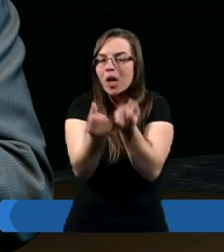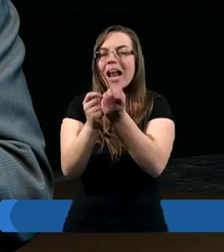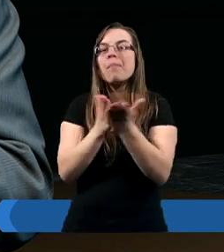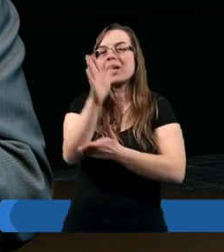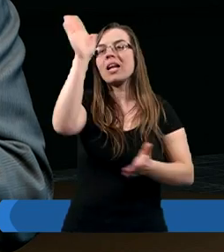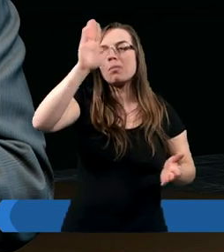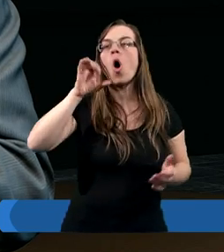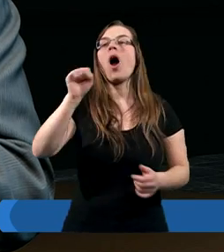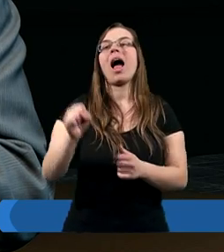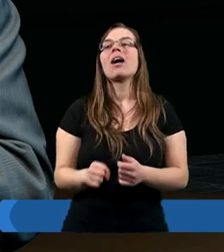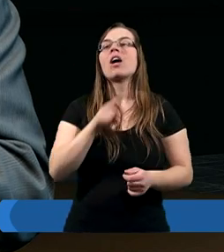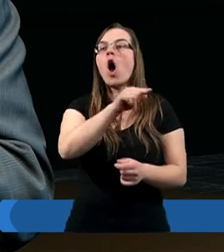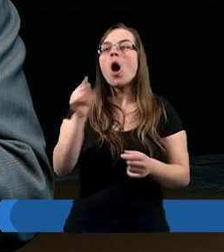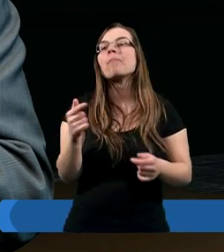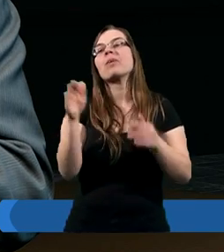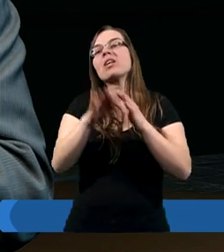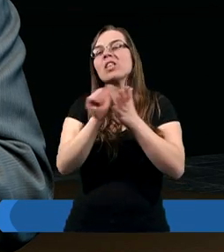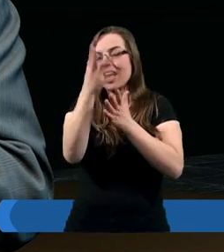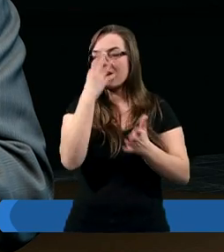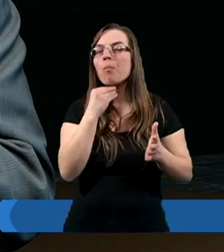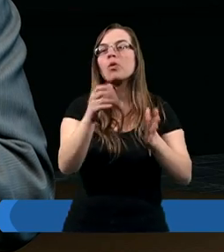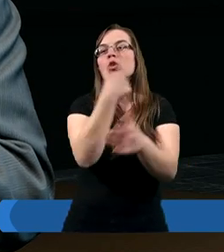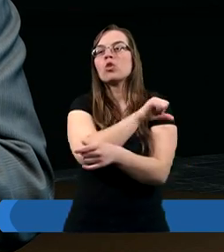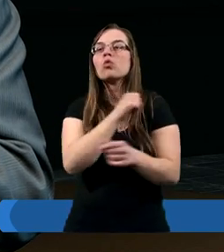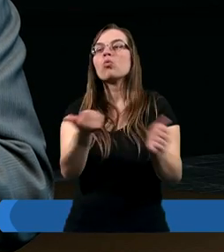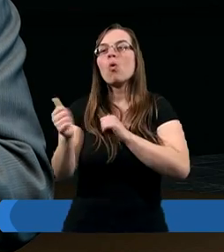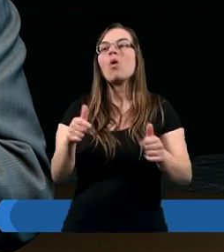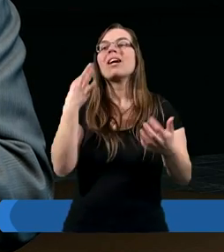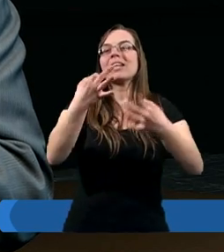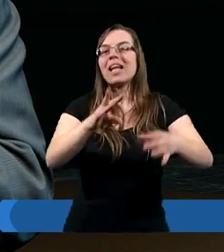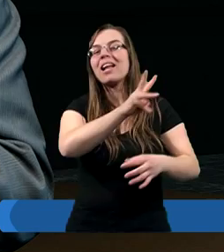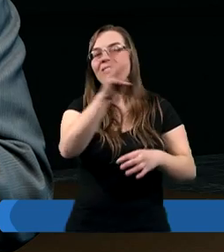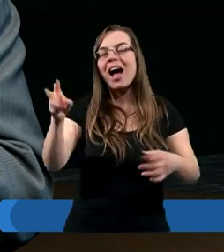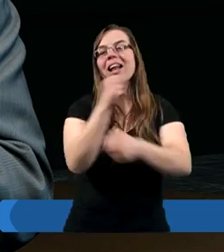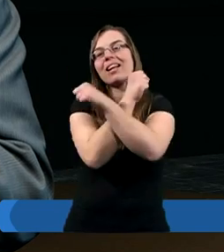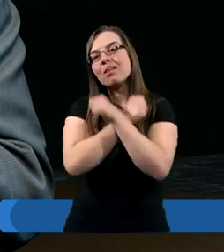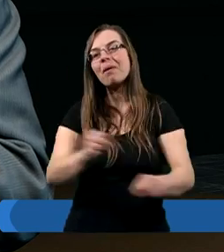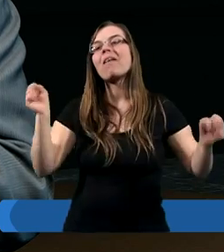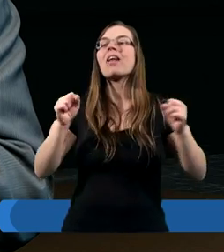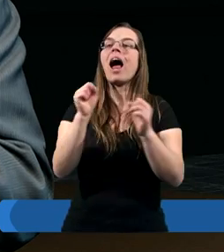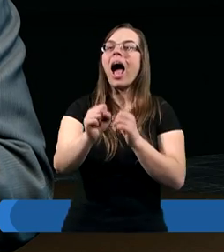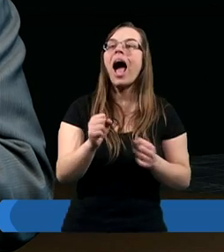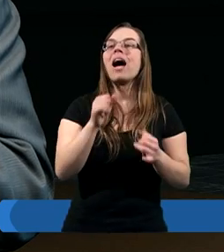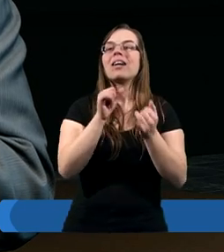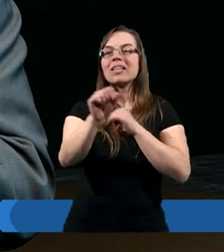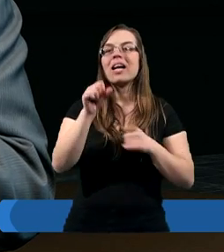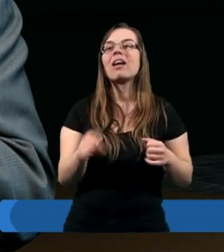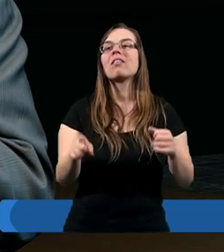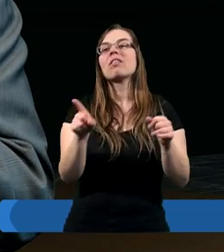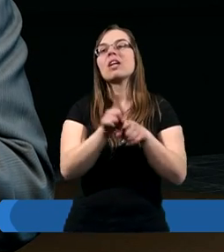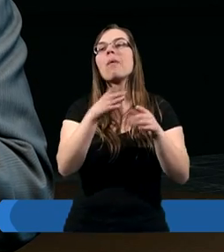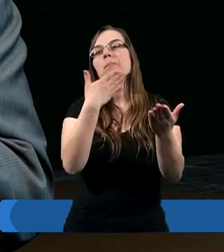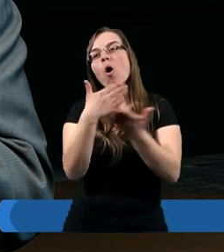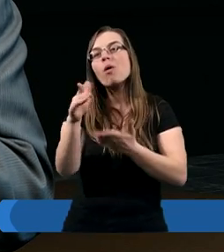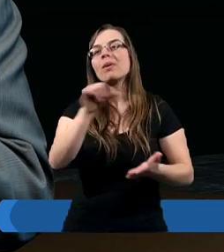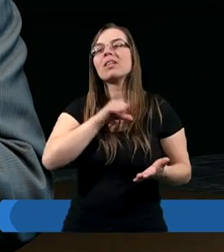ocalało przez wodę. Ona jest obrazem chrztu, który teraz i was zbawia, a jest nie